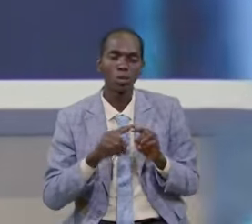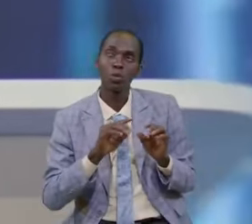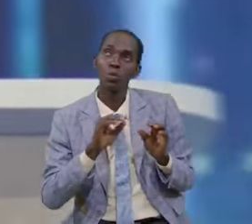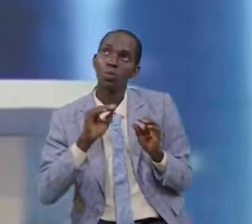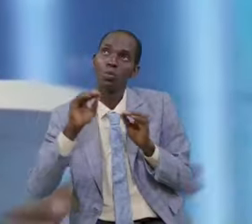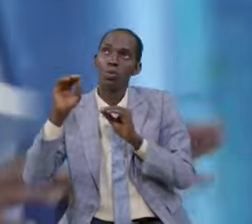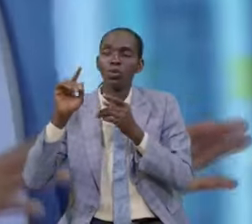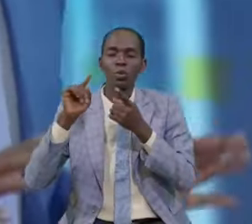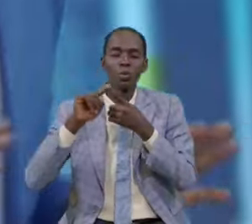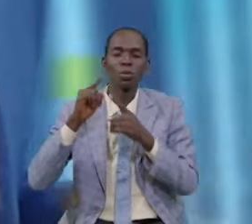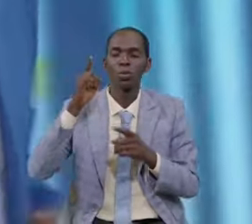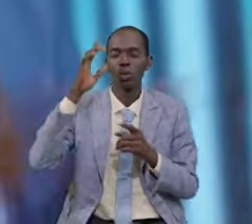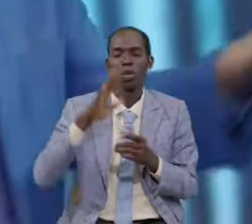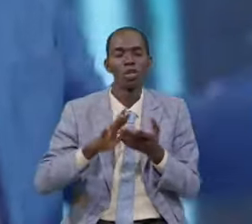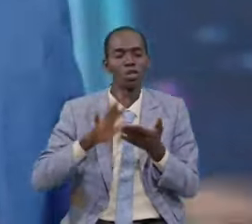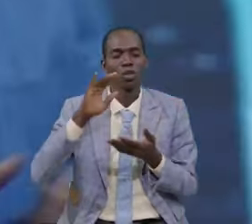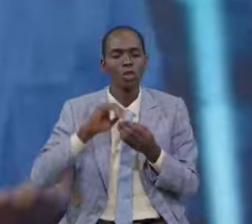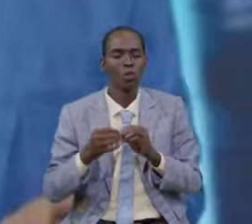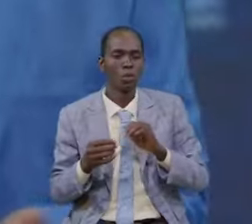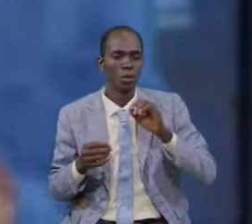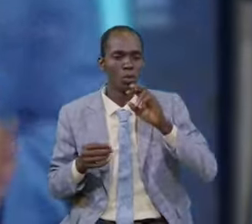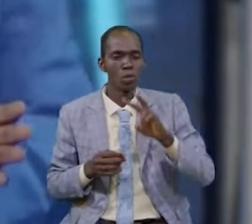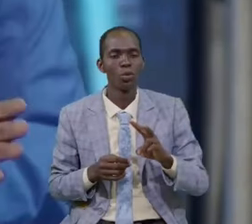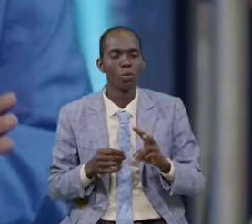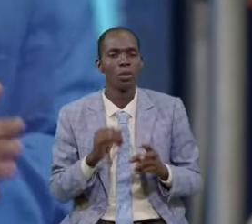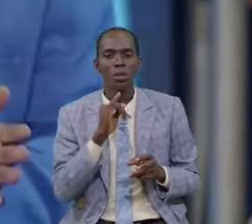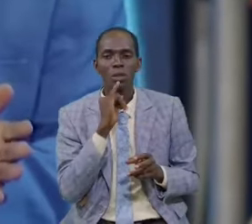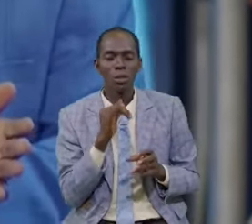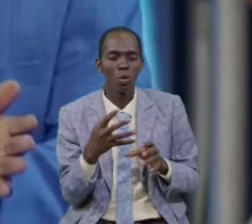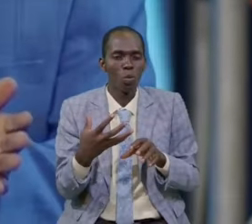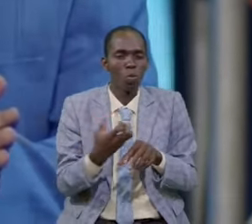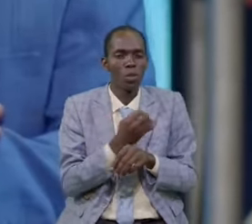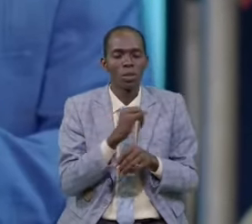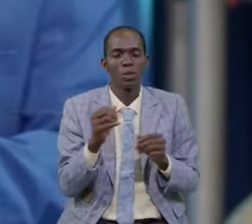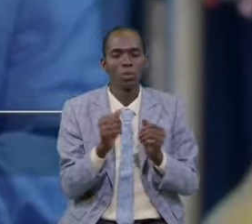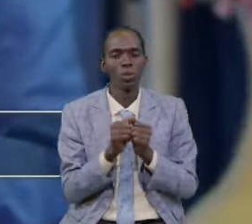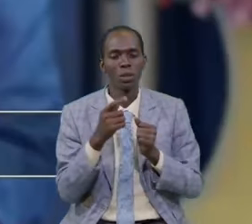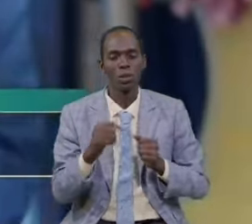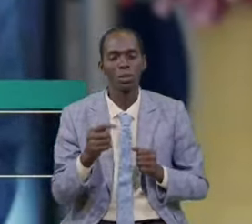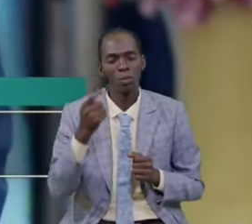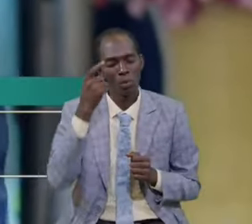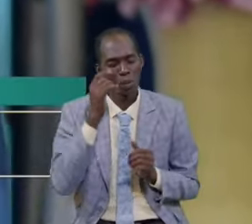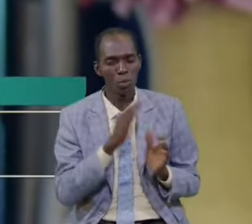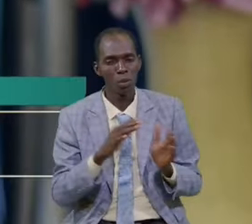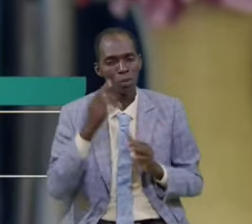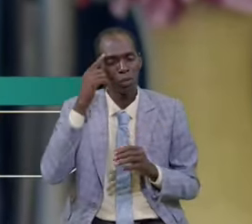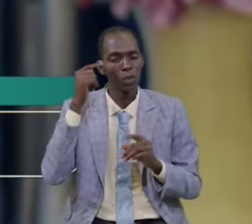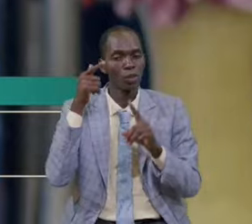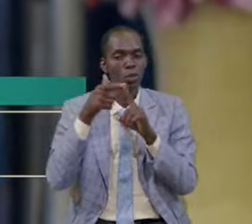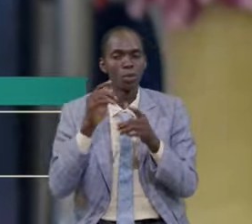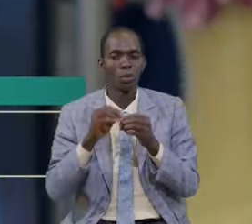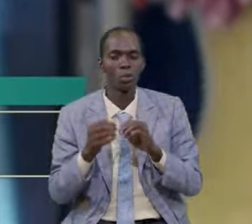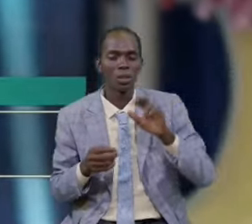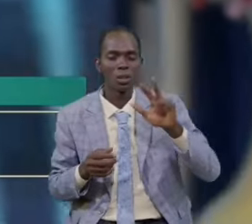l'esprit pour ton objectif. Troisième point, nous verrons, marcher avec le maître vers la